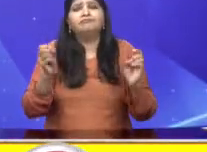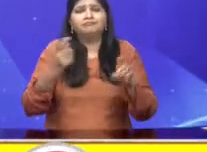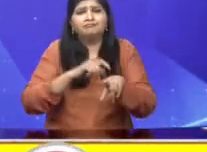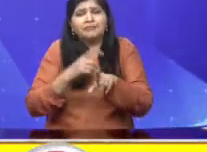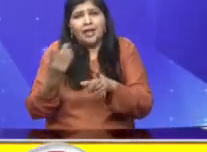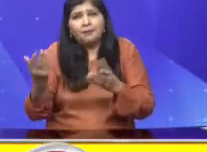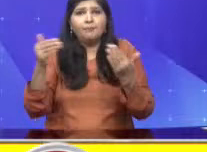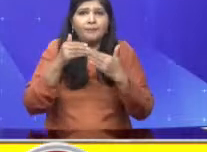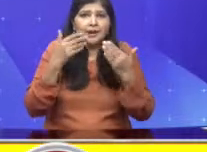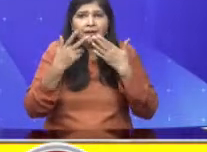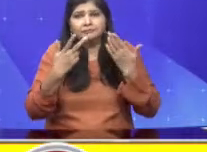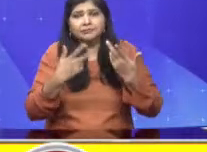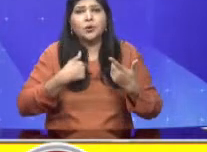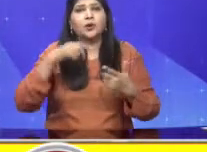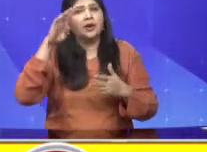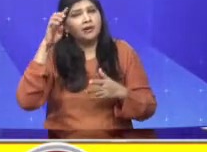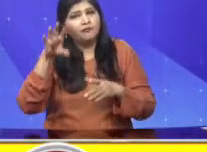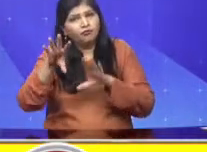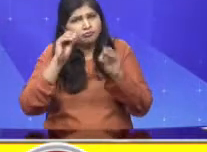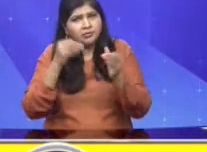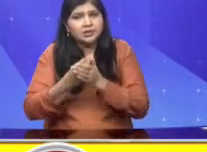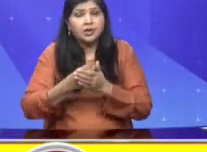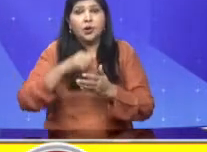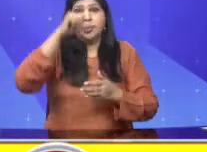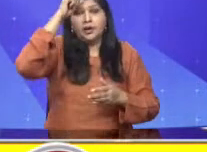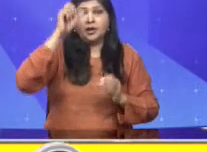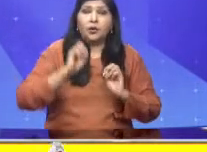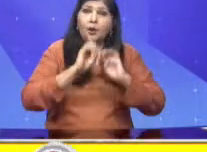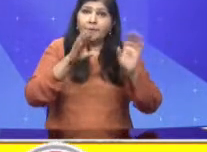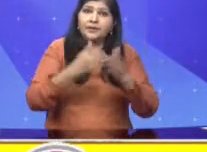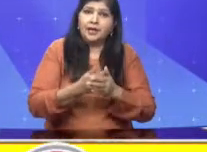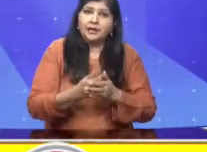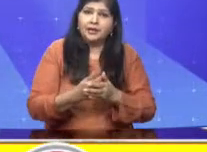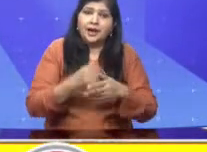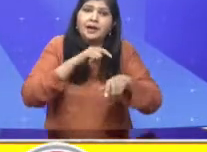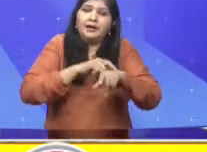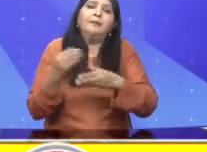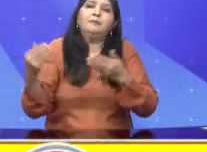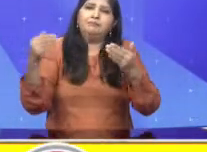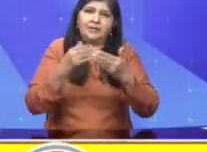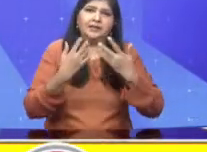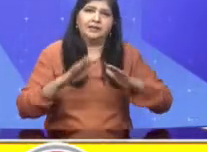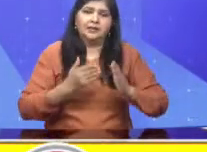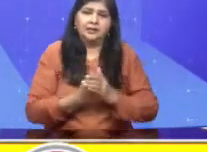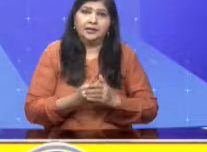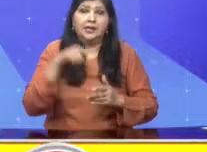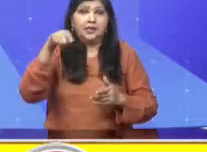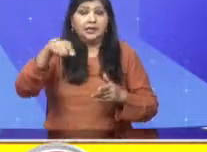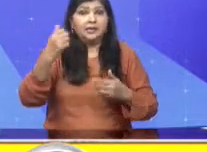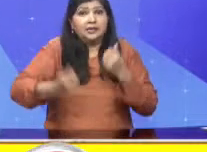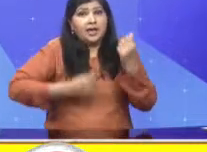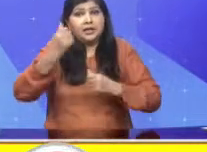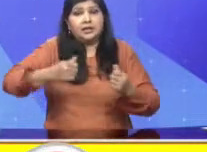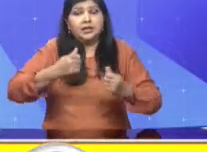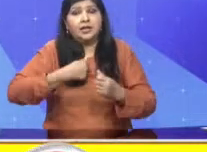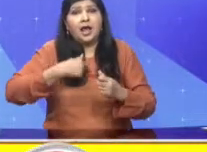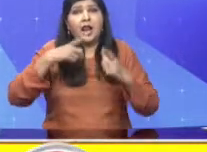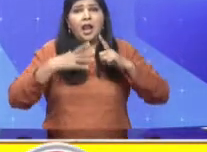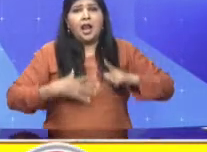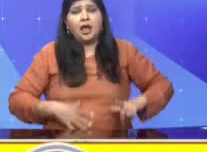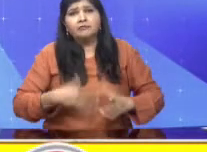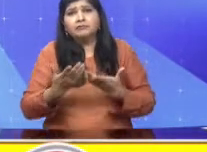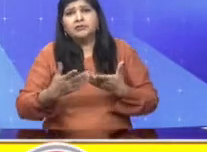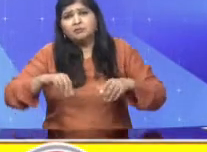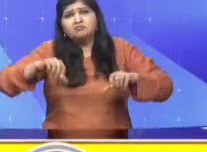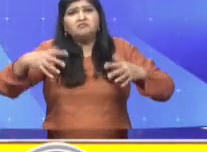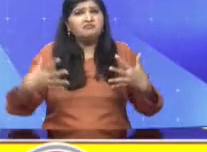उनके बारे में जानने और देश को बताने का अवसर मिला था ये खिलाडी जीवन की अनेक